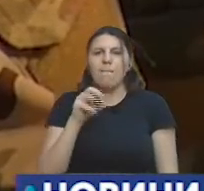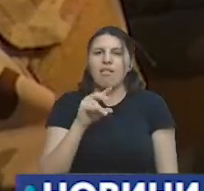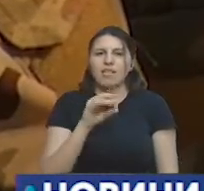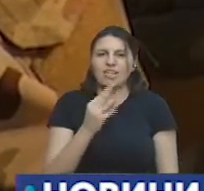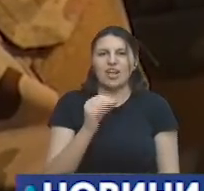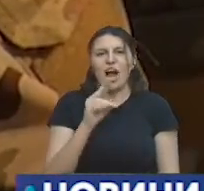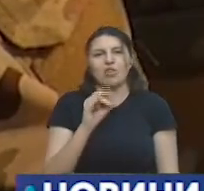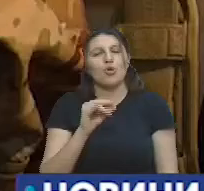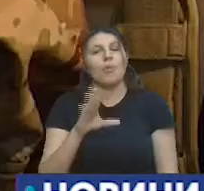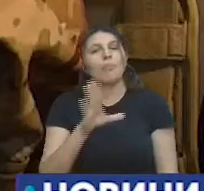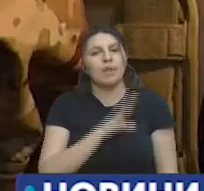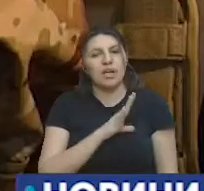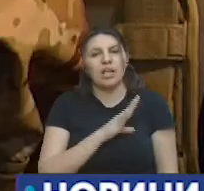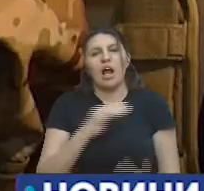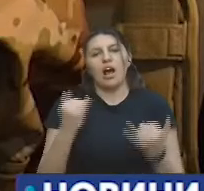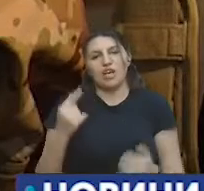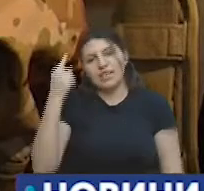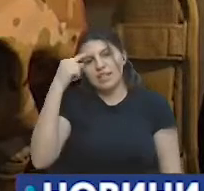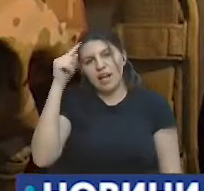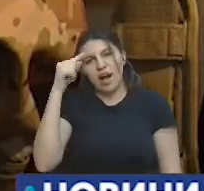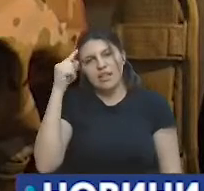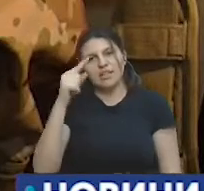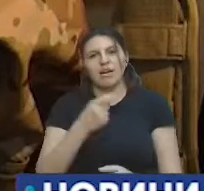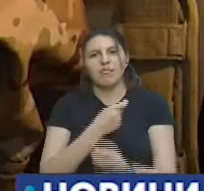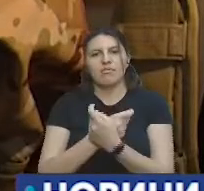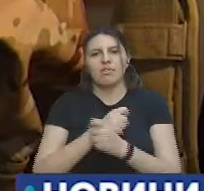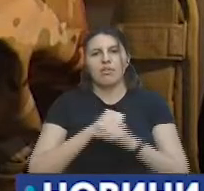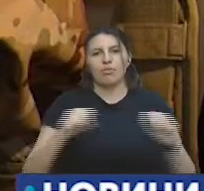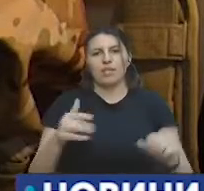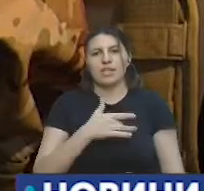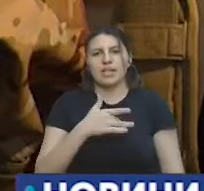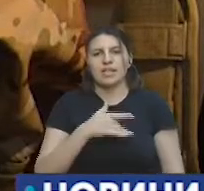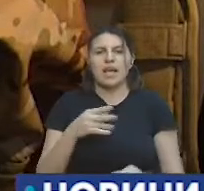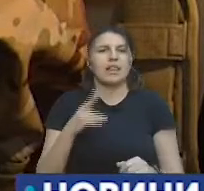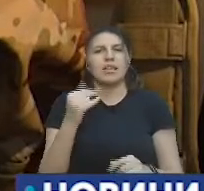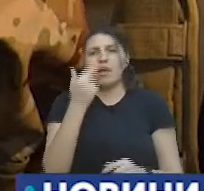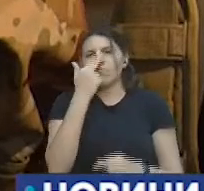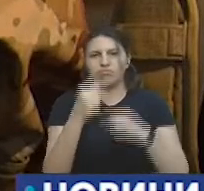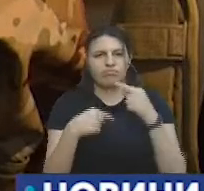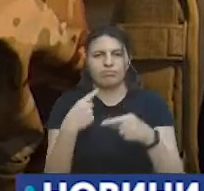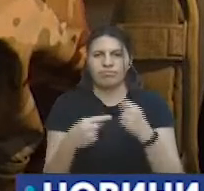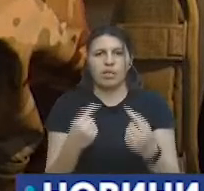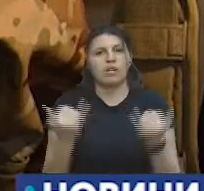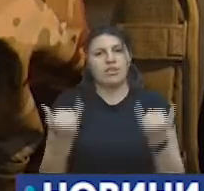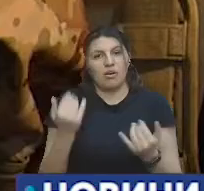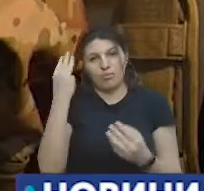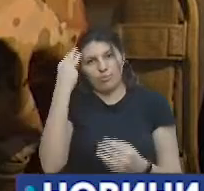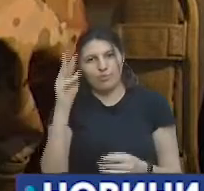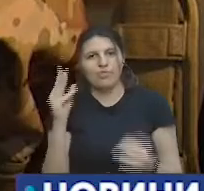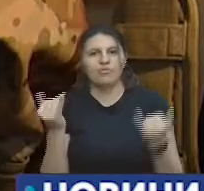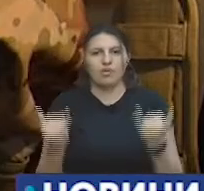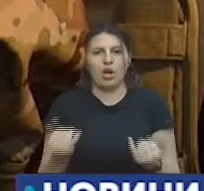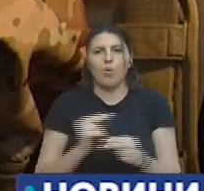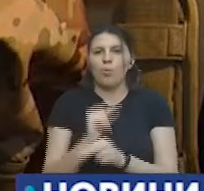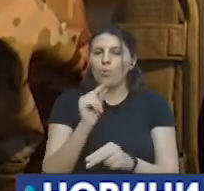з казкою «Косі очі, хоробре серце». Казки у нас теж такі не зовсім традиційні, а вони більш сучасні і учать дітей